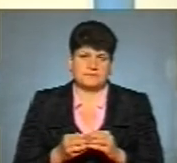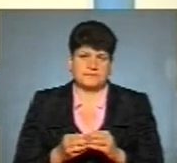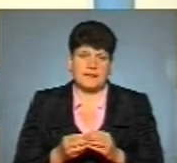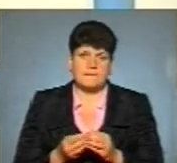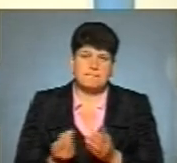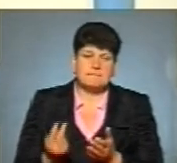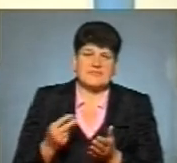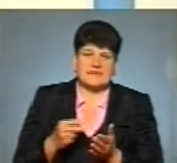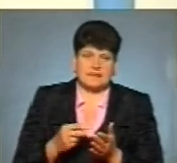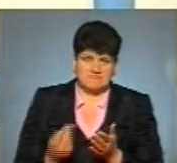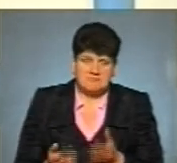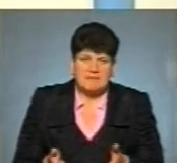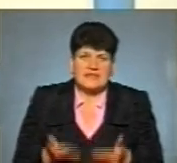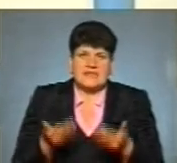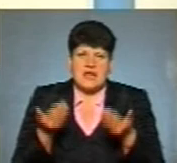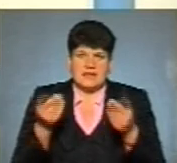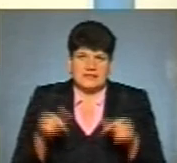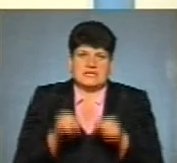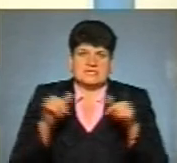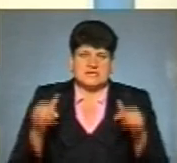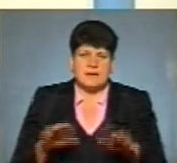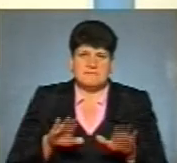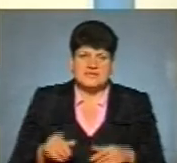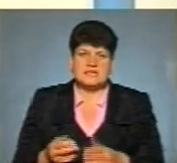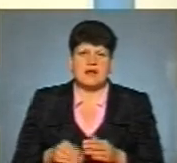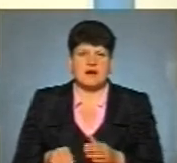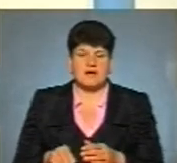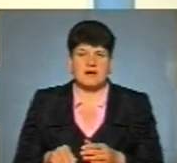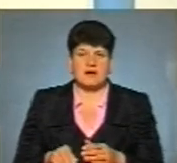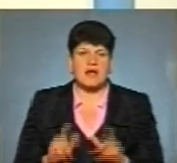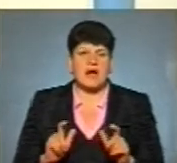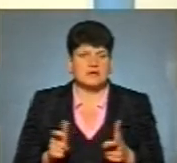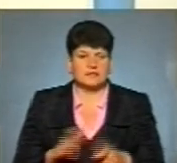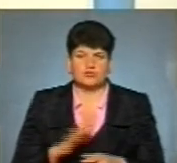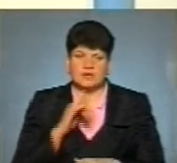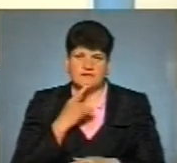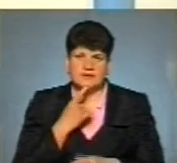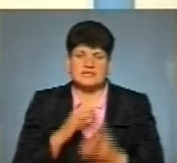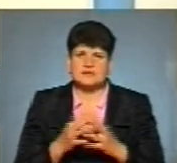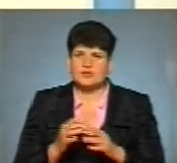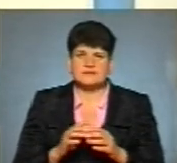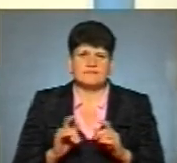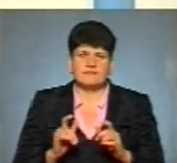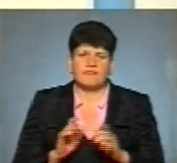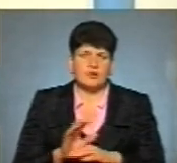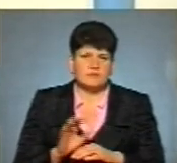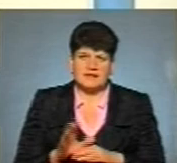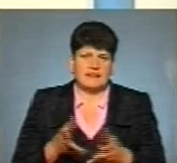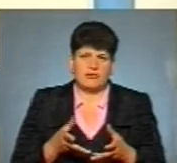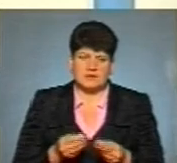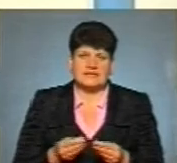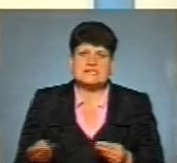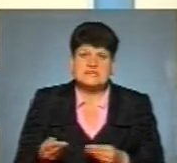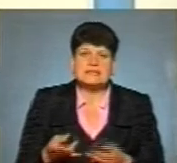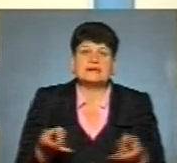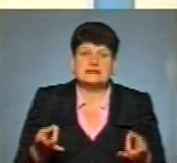після цього карантину буде дуже важко. Аграріям, будемо казати, він практично не вплинув суттєво. Карантин на... Тому що сіяти все